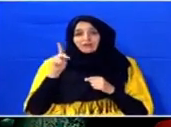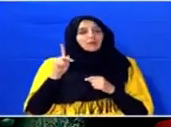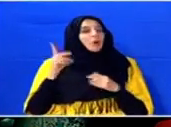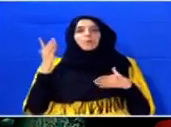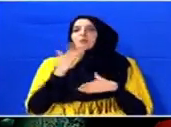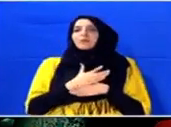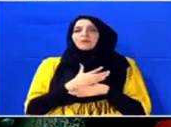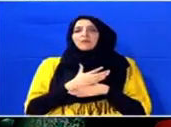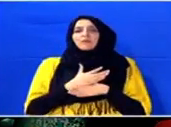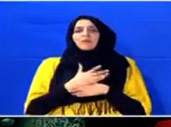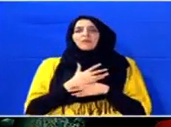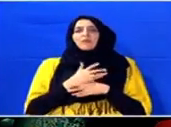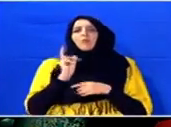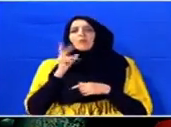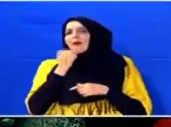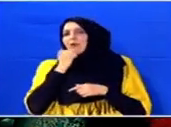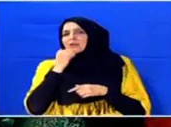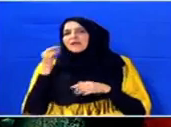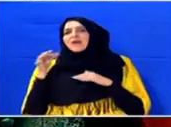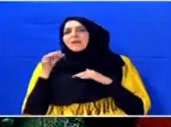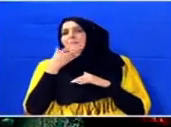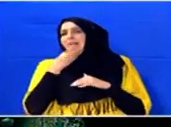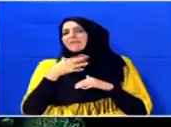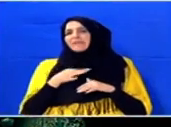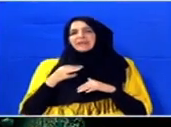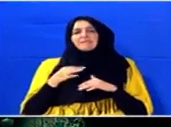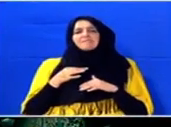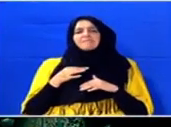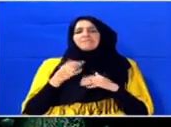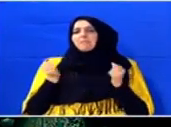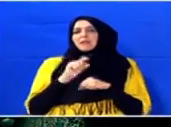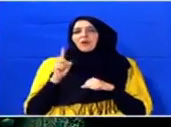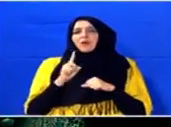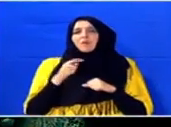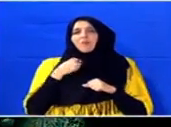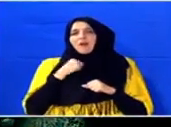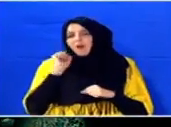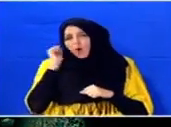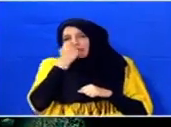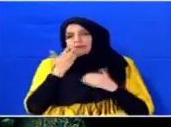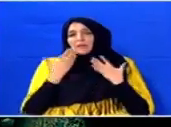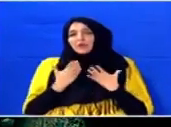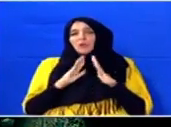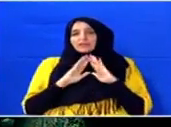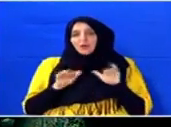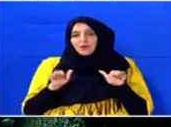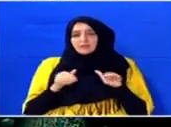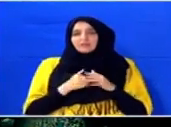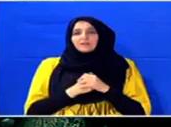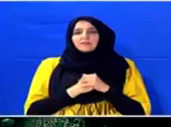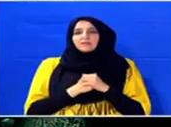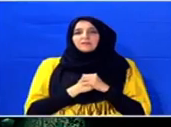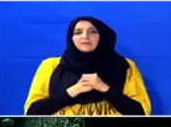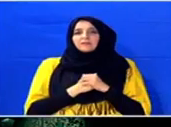ظلم الزوجه يقول ندمت على امر الطلاق يعني كريم ندم اللي طلق